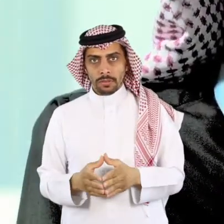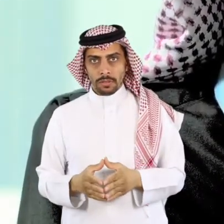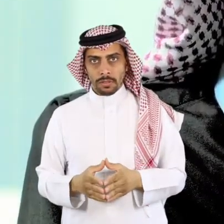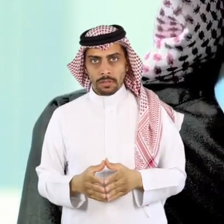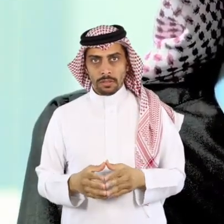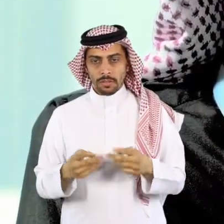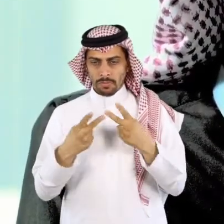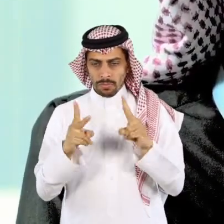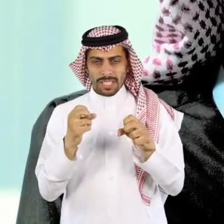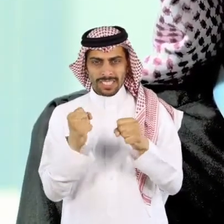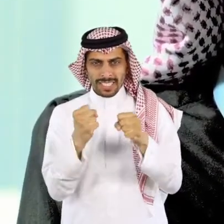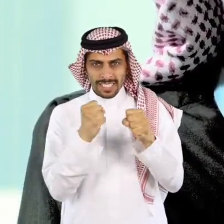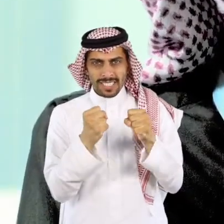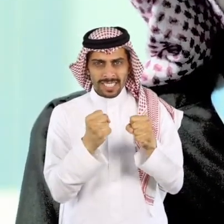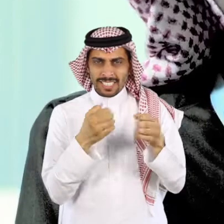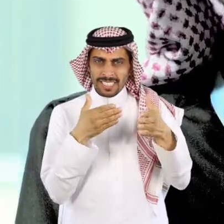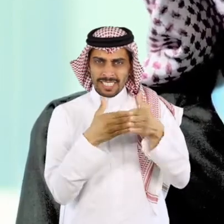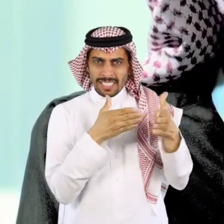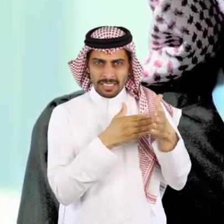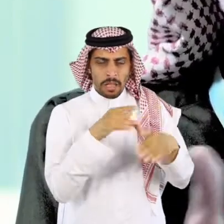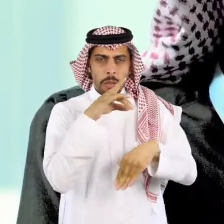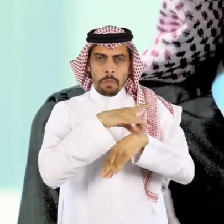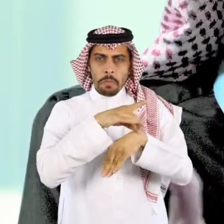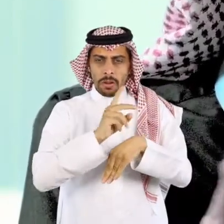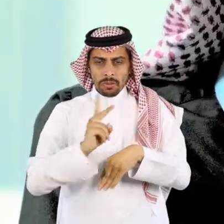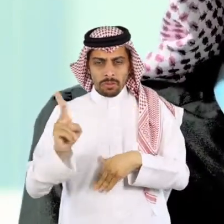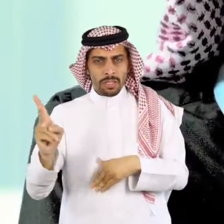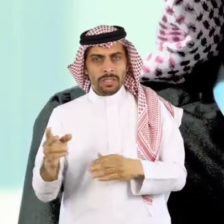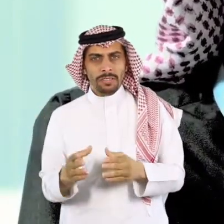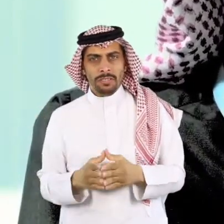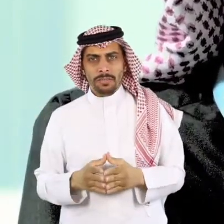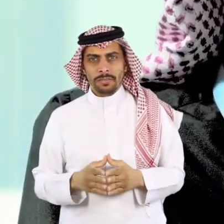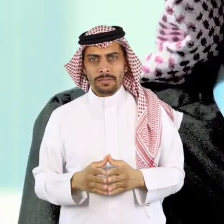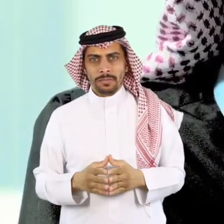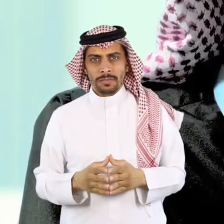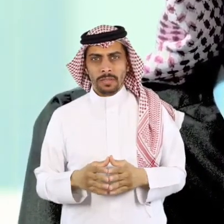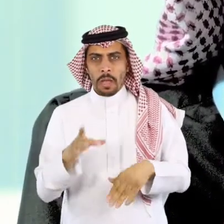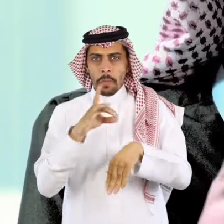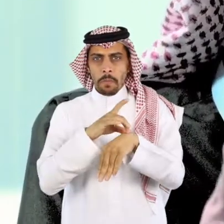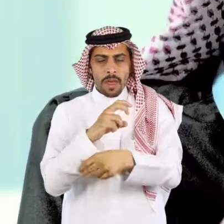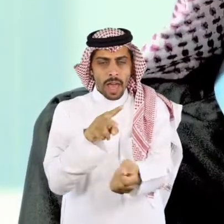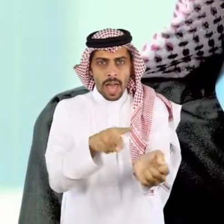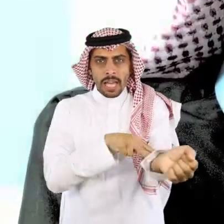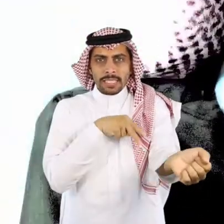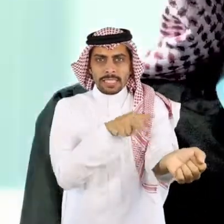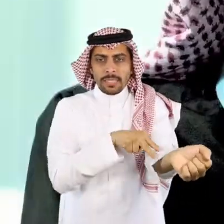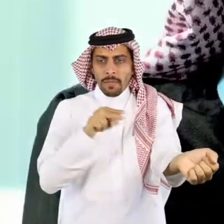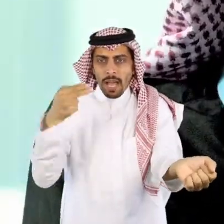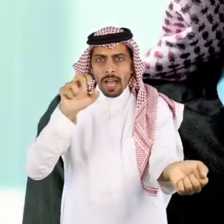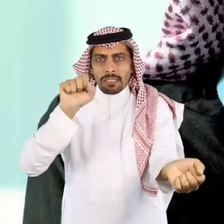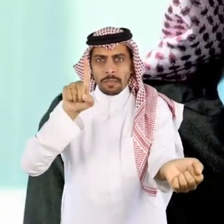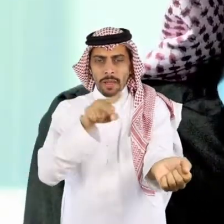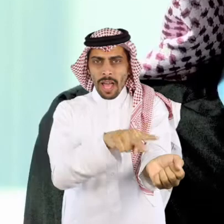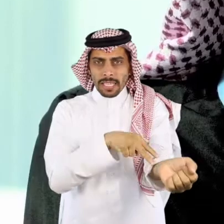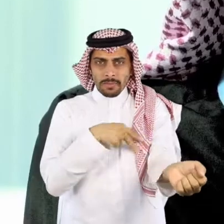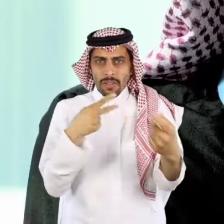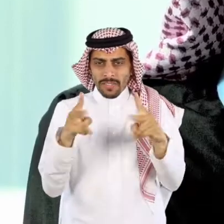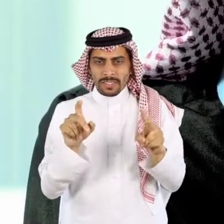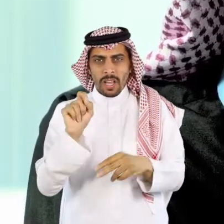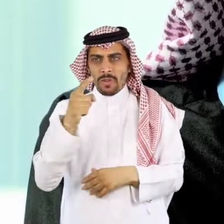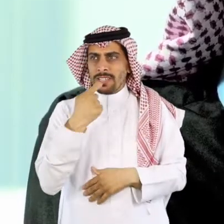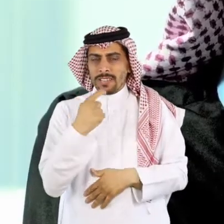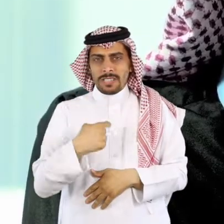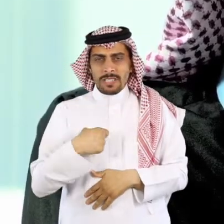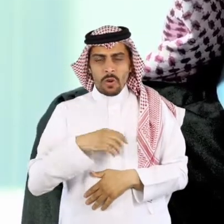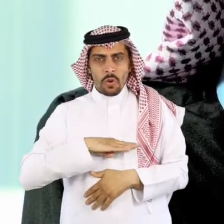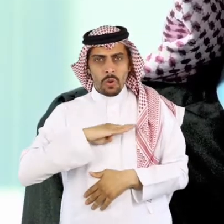أغلب التحديات اللي واجهتني أنا تكون على شكل أمراض، وأغلبها يكون أمراض الأعصاب. فأول مرض جاني